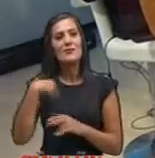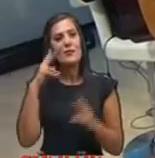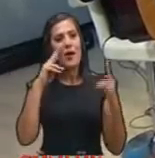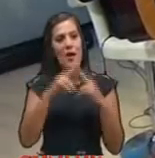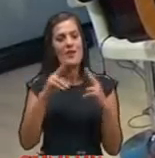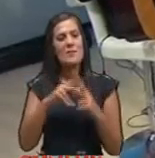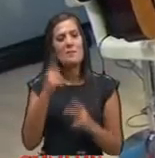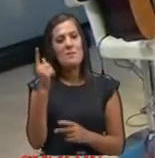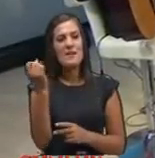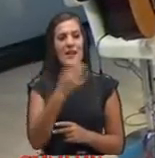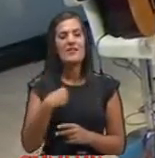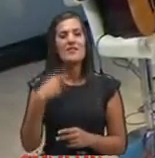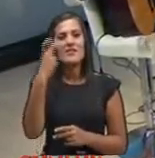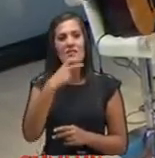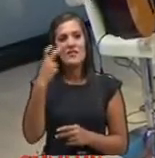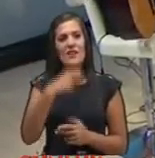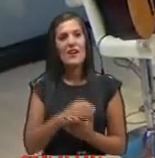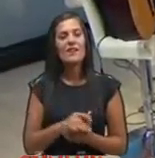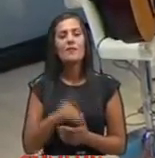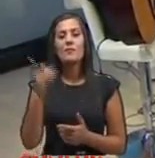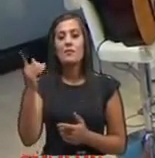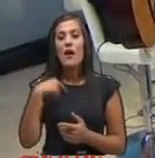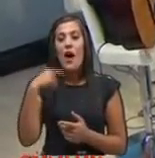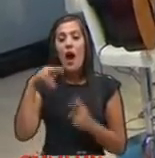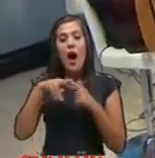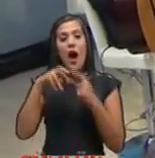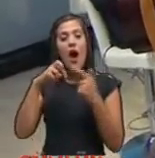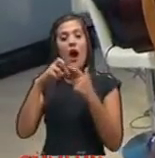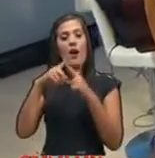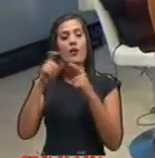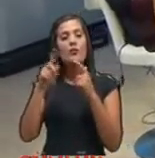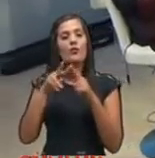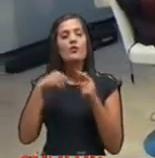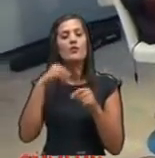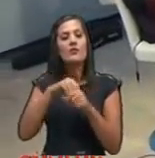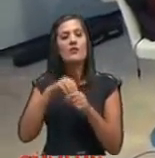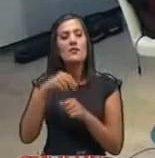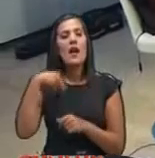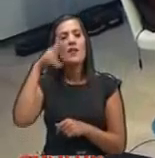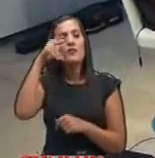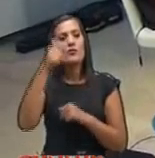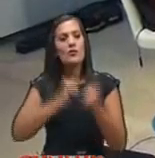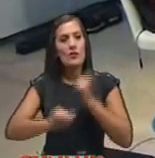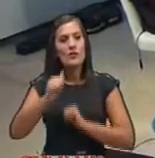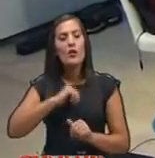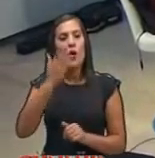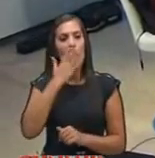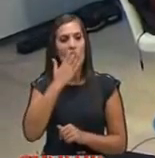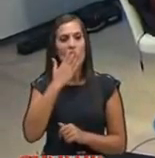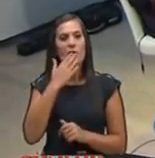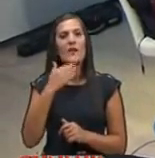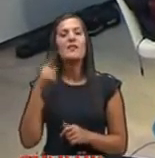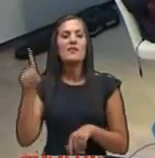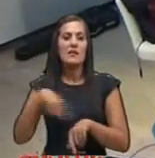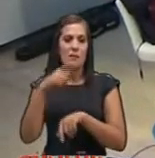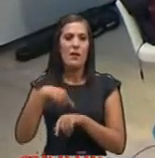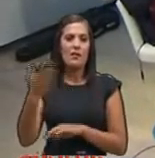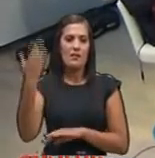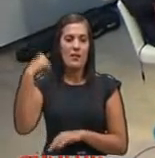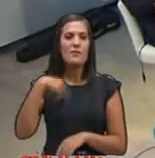Fatoş'u da Mutlu yazdı. Mutlu ve bu. Bıraktım Fatoş. Mutlu'nun şarkısı. Yüksek Sadakat'in Kutlu'yla beraber kurucu elemanlarına bir tanesi